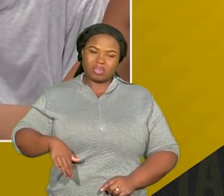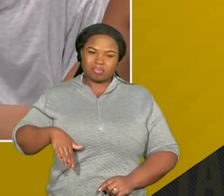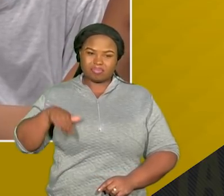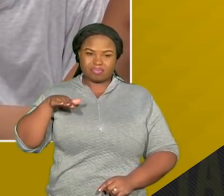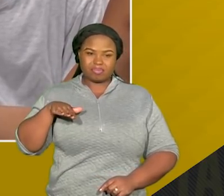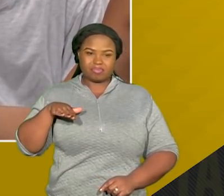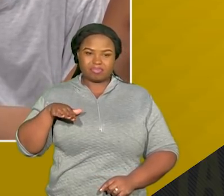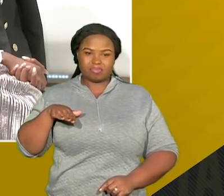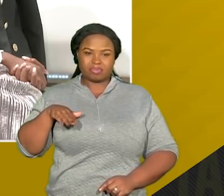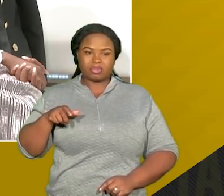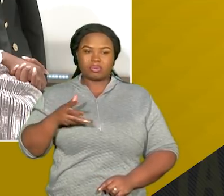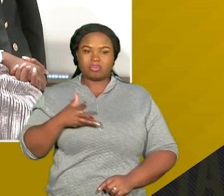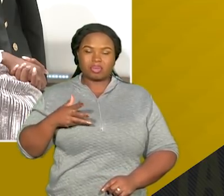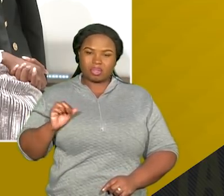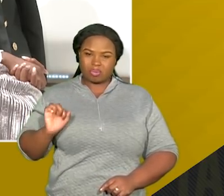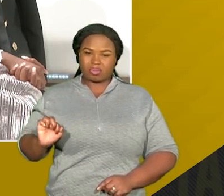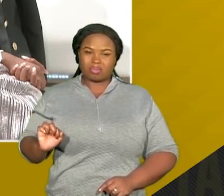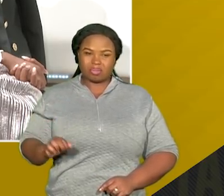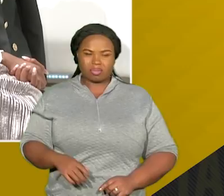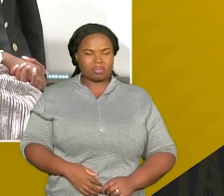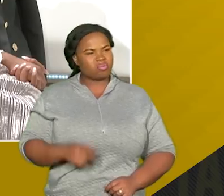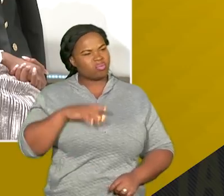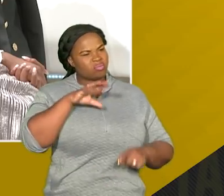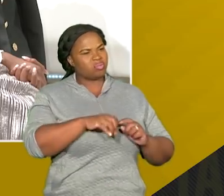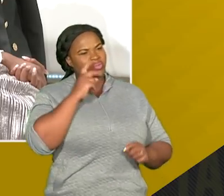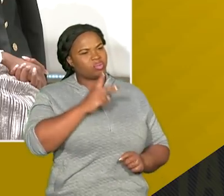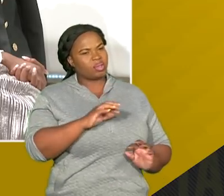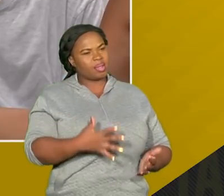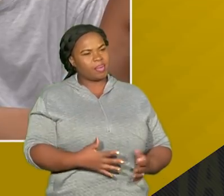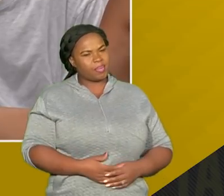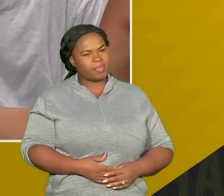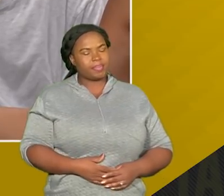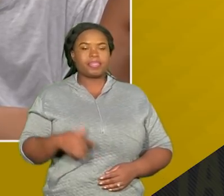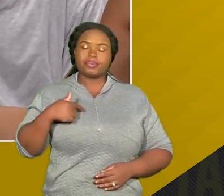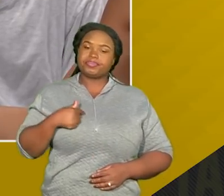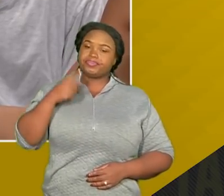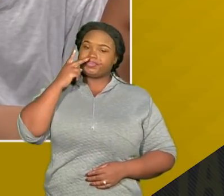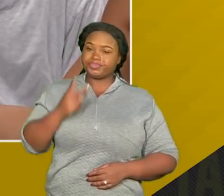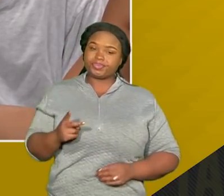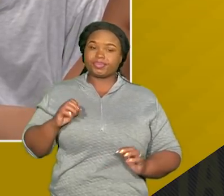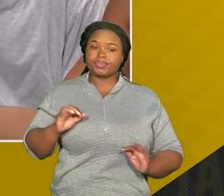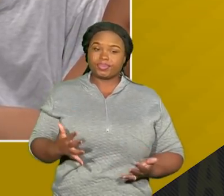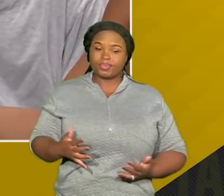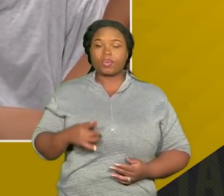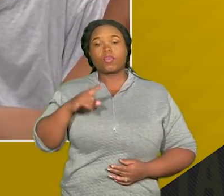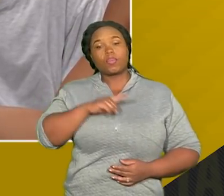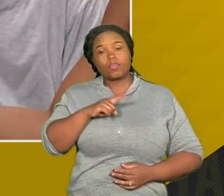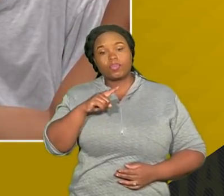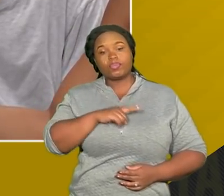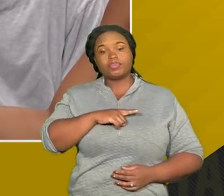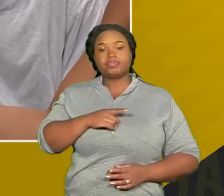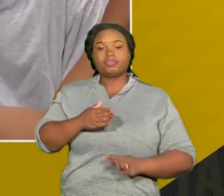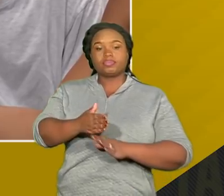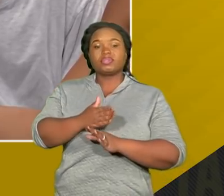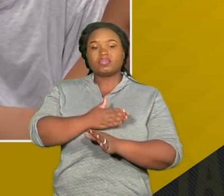eMagistra nomama wakhe. Umbone kanjani ukuthi uyamthanda? Umbone kanjani ngoba